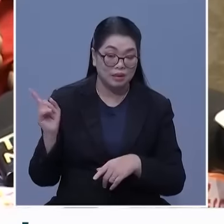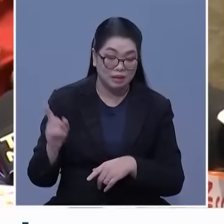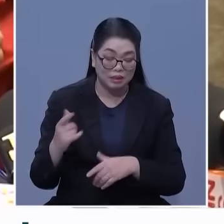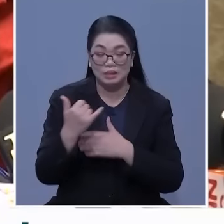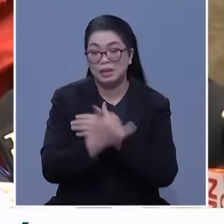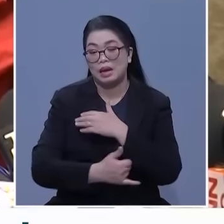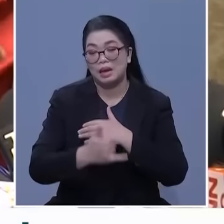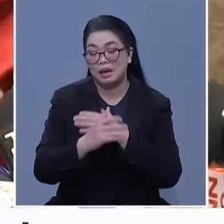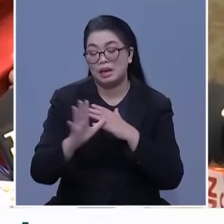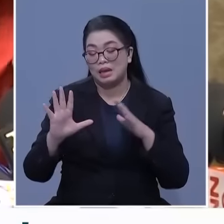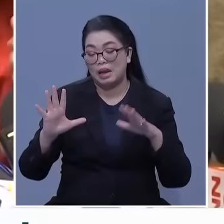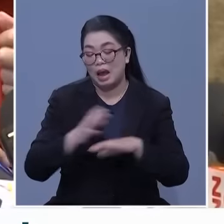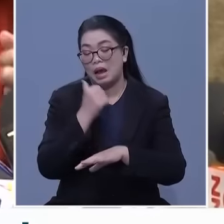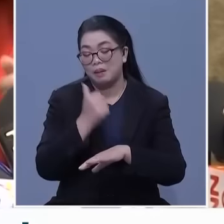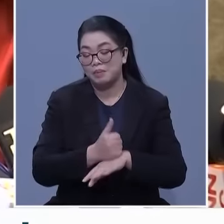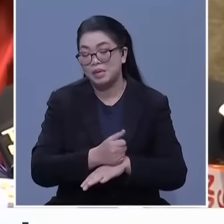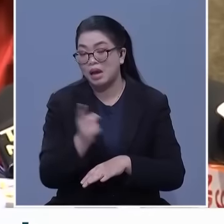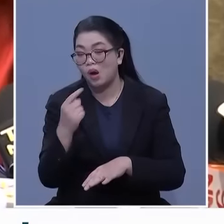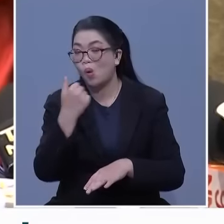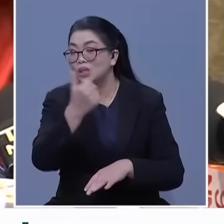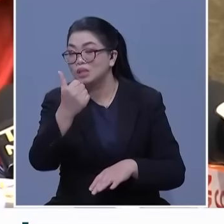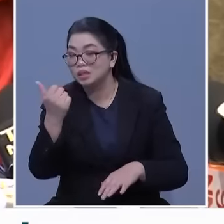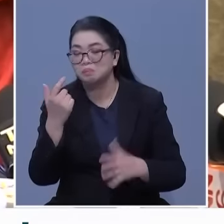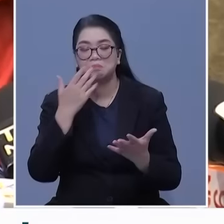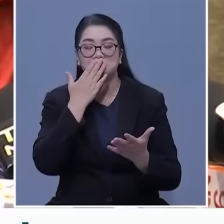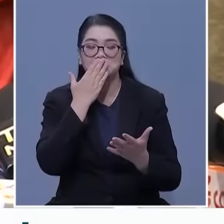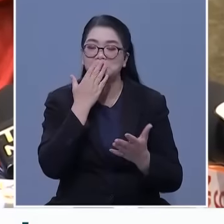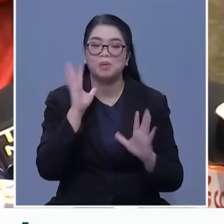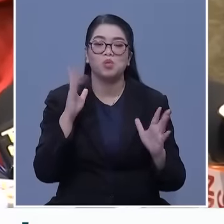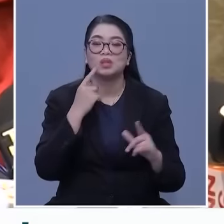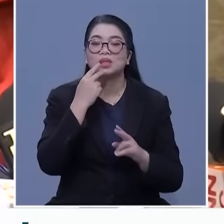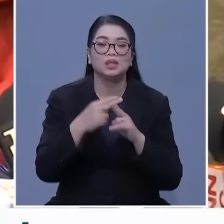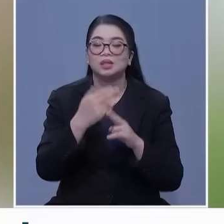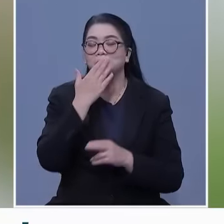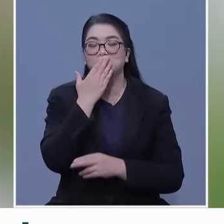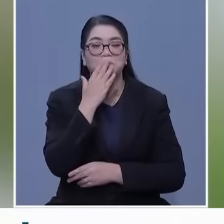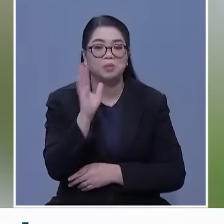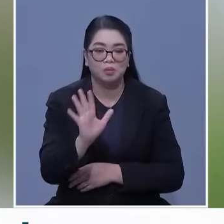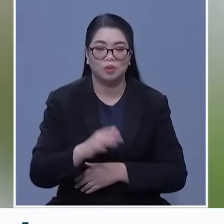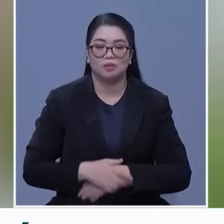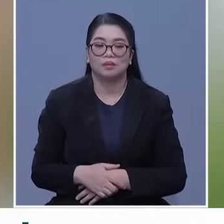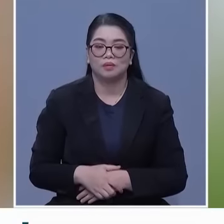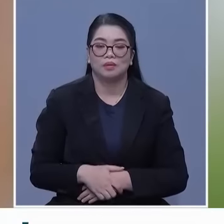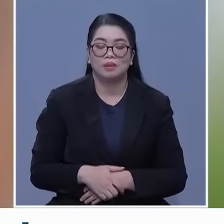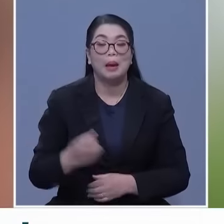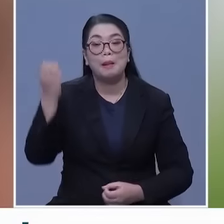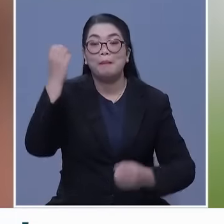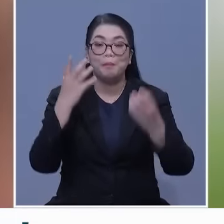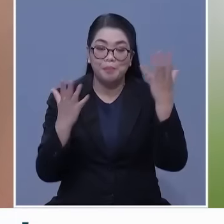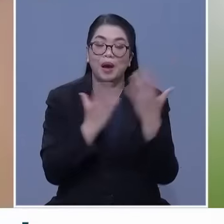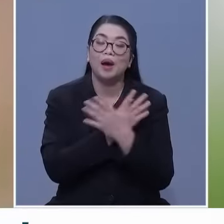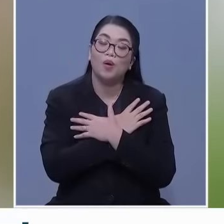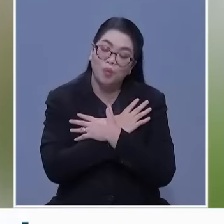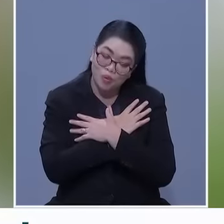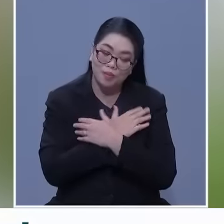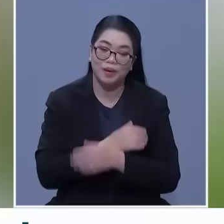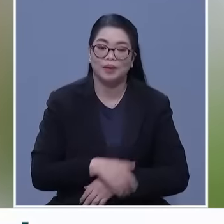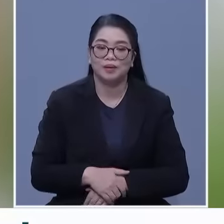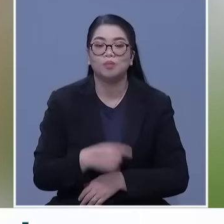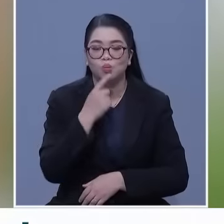มืองบางคนเป็นใครลองฟังบางช่วงบางตอนนะครับ ป่าอบอุ่นไหมพี่พูดตร